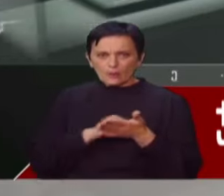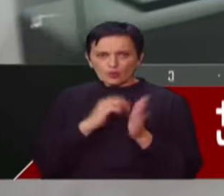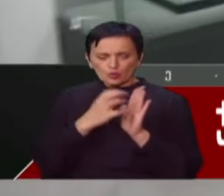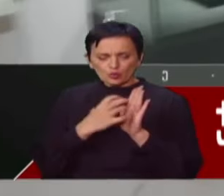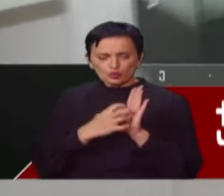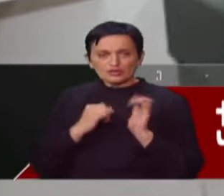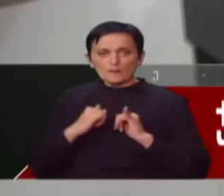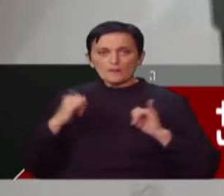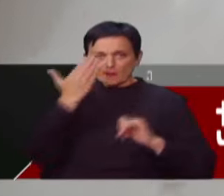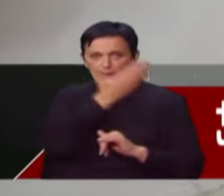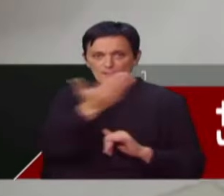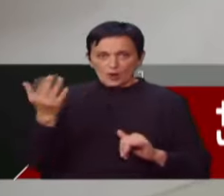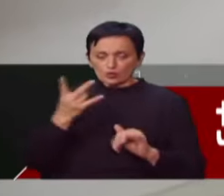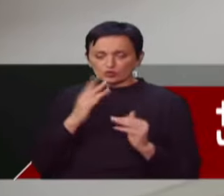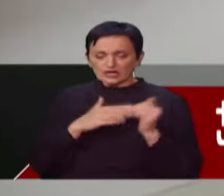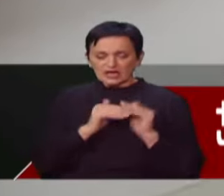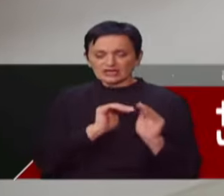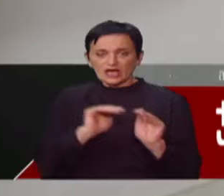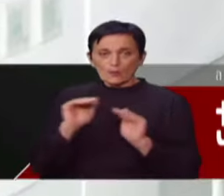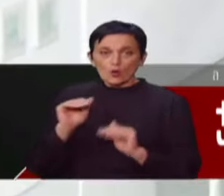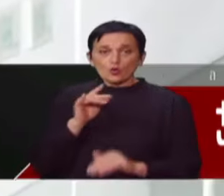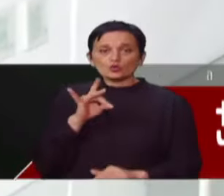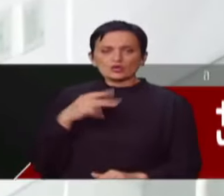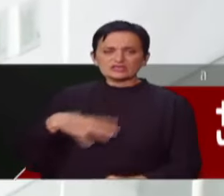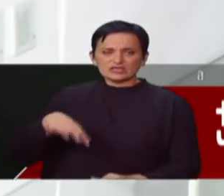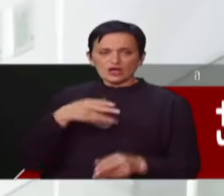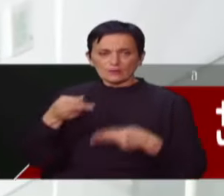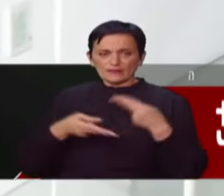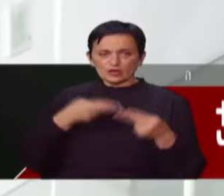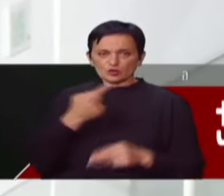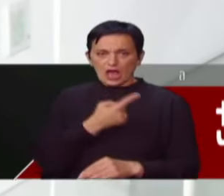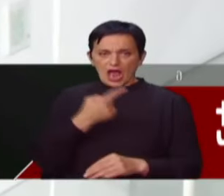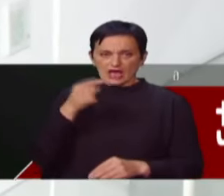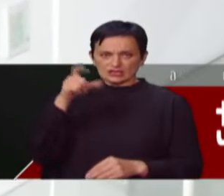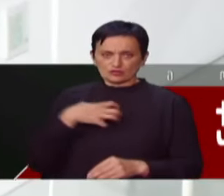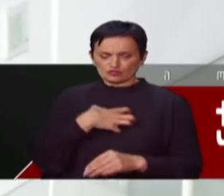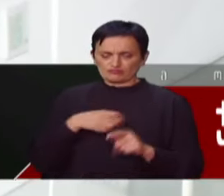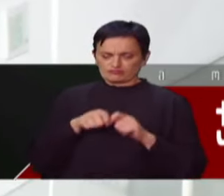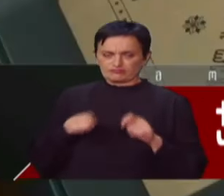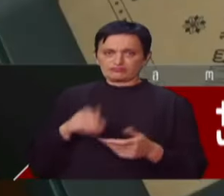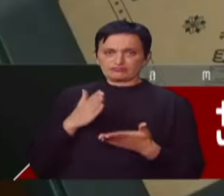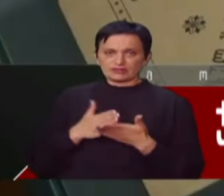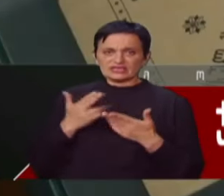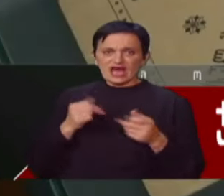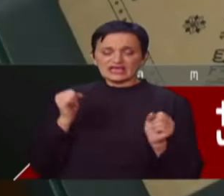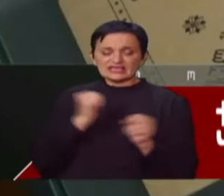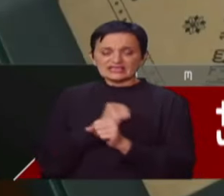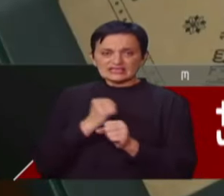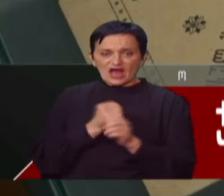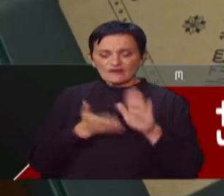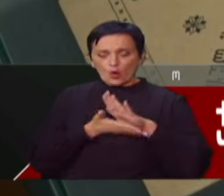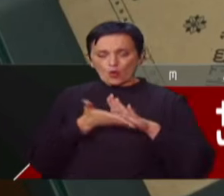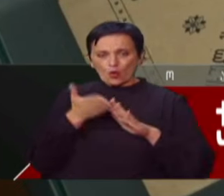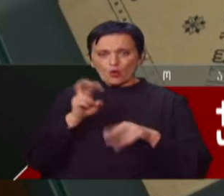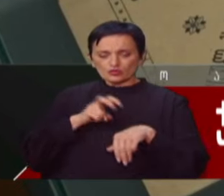უფრო ფართო აუდიტორიისთვის უნდა იყოს ხელმისაწვდომი. გრიგოლ მუხაძე საქართველოში ქირურგიის ერთ-ერთი ფუძემდებელია, ასევე ტრავმატოლოგიისა და ორთოპედიის